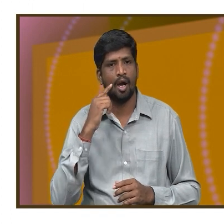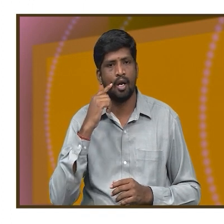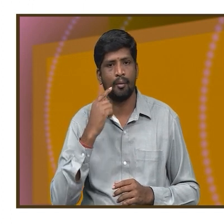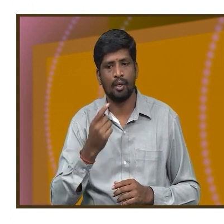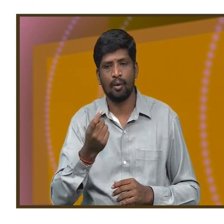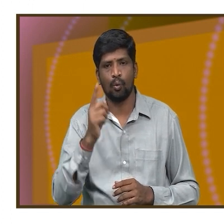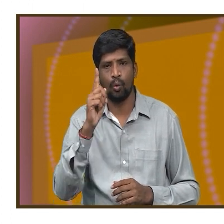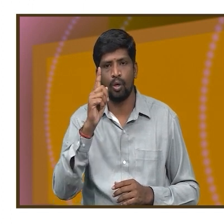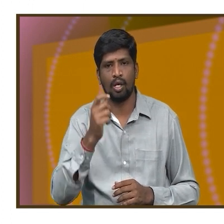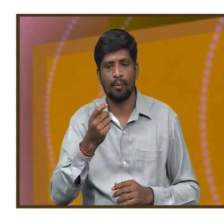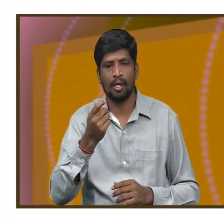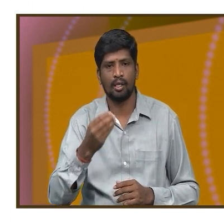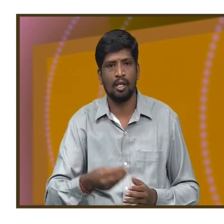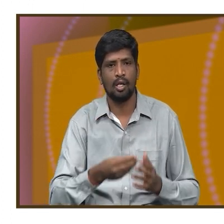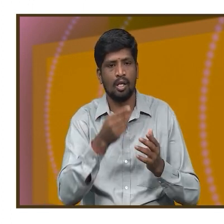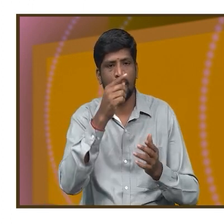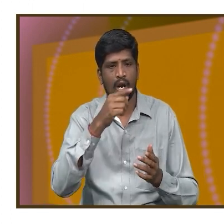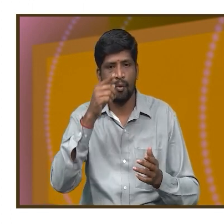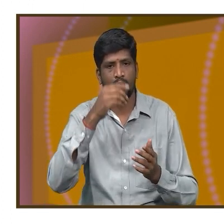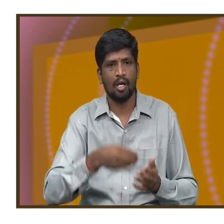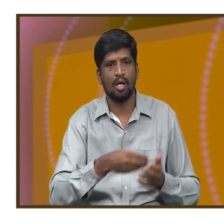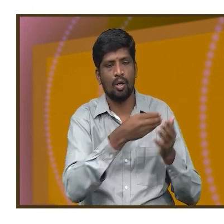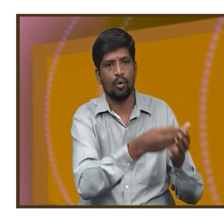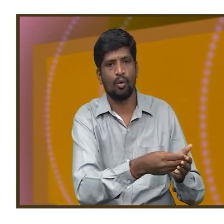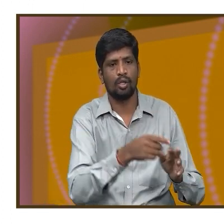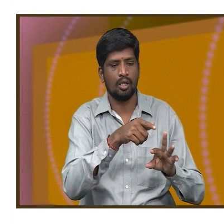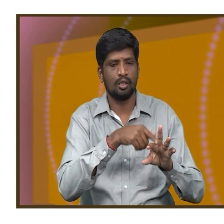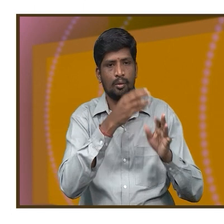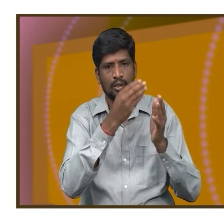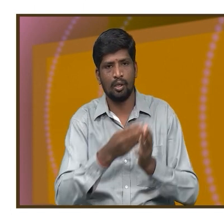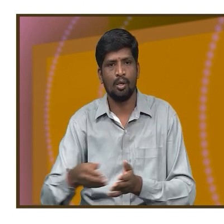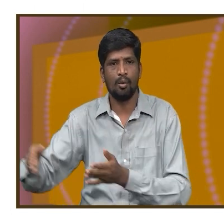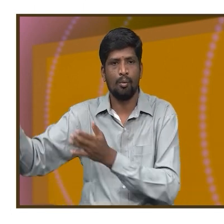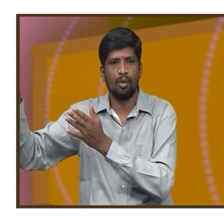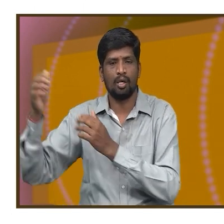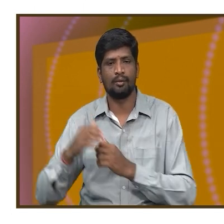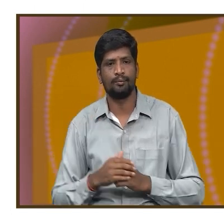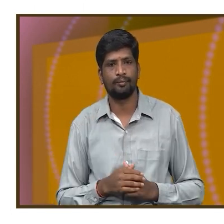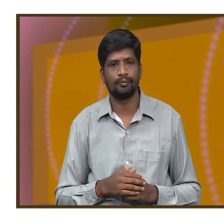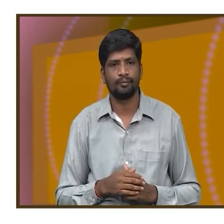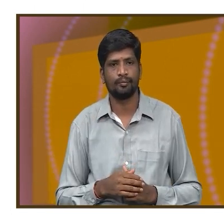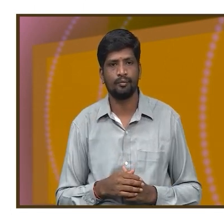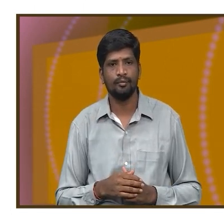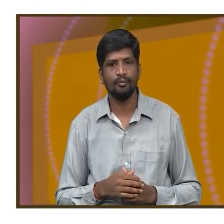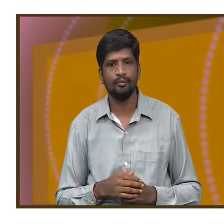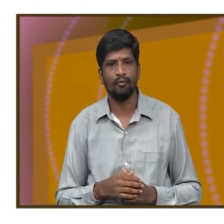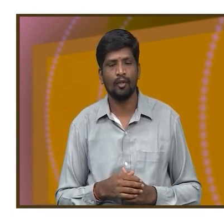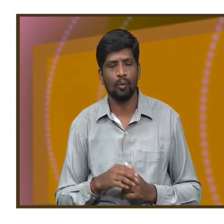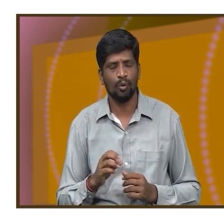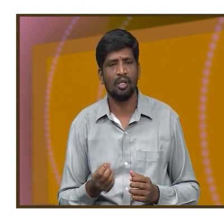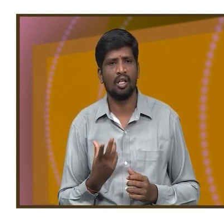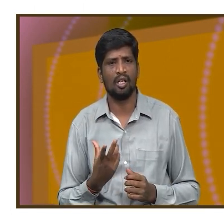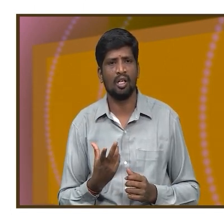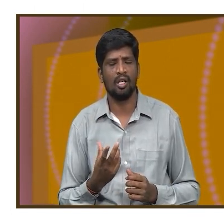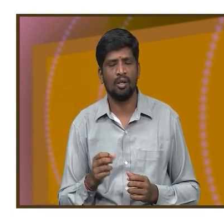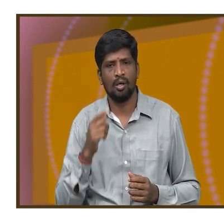ஒன்றை கூலியாக கொடுத்துவிட்டு காலணியை பெற்றுக்கொண்டு அவள் செல்கிறாள். சென்று ஒரு உடனே மாரிக்கு